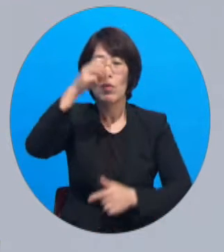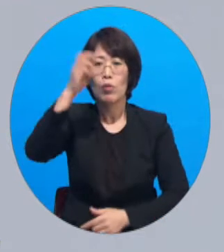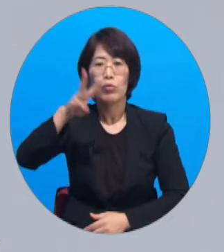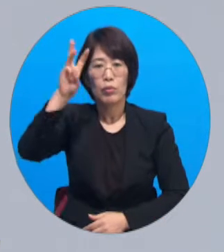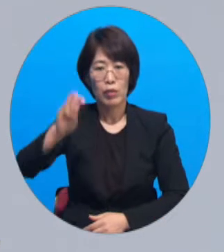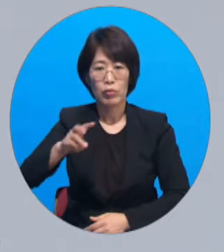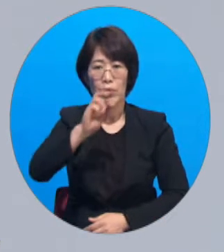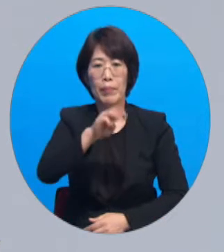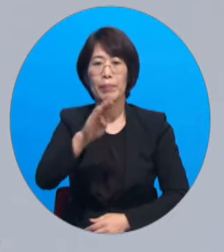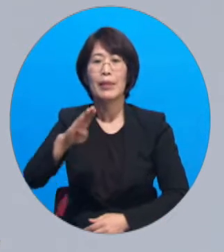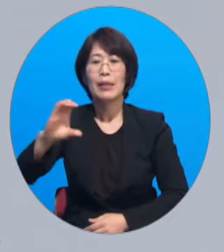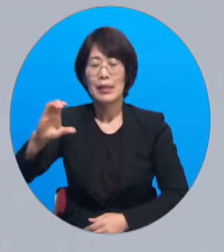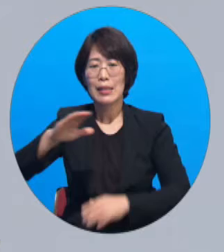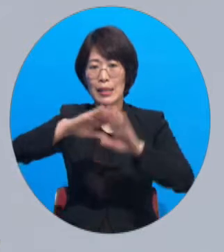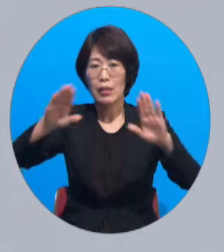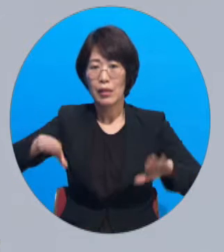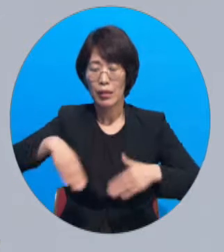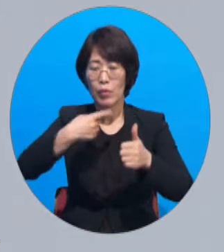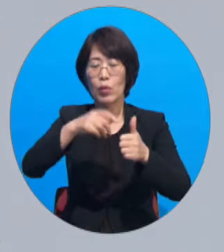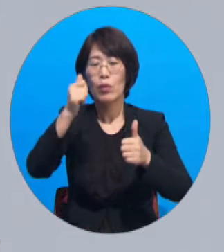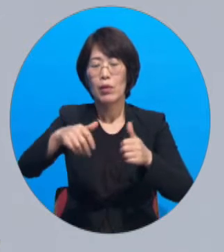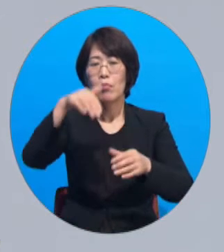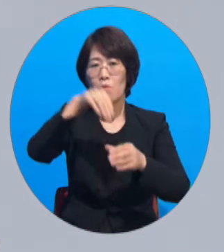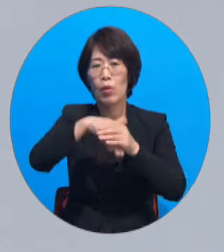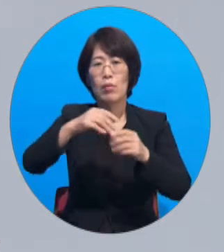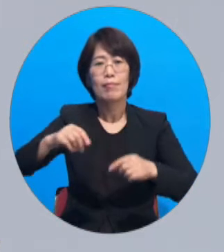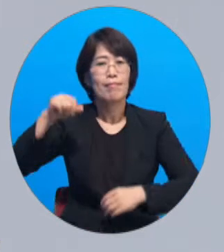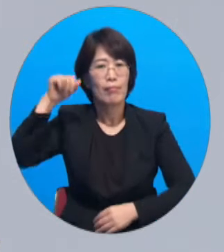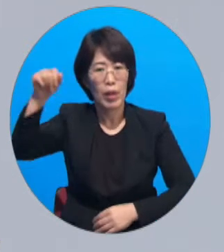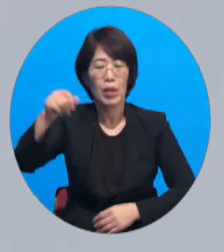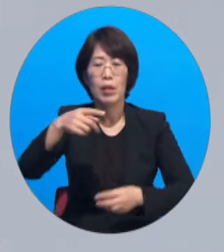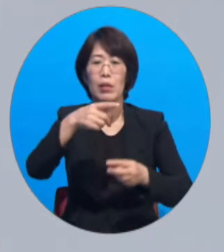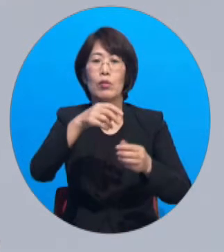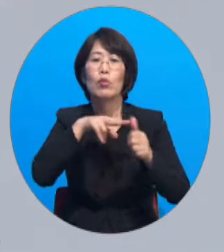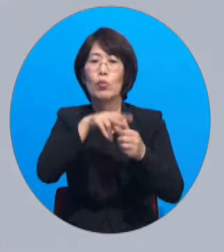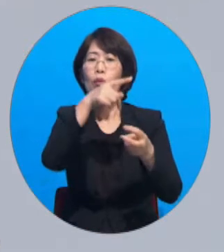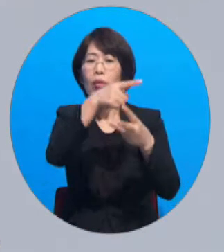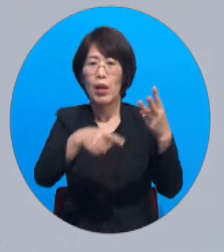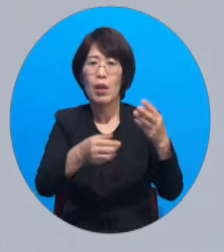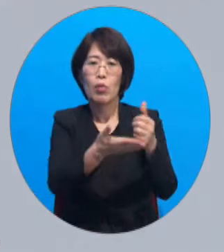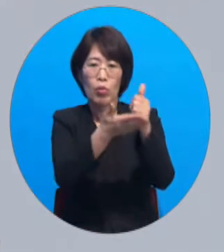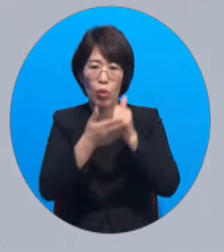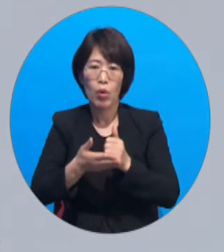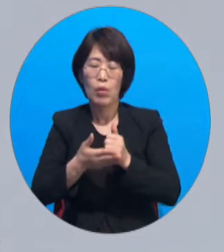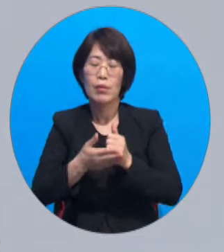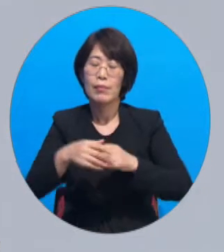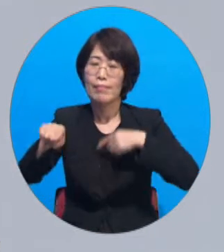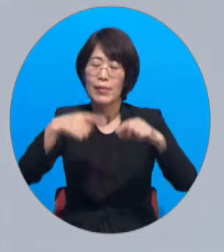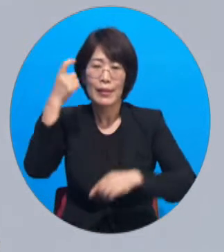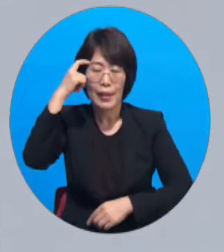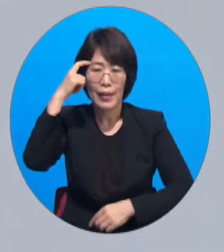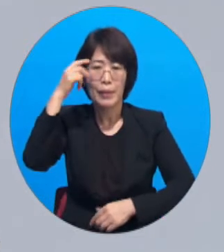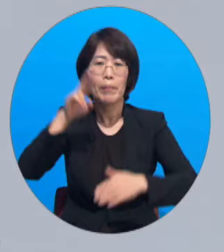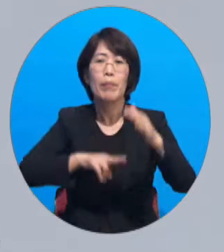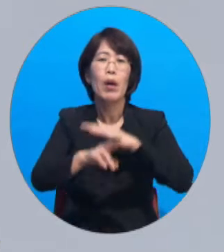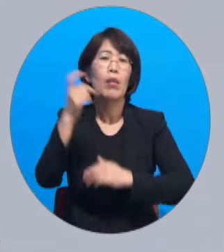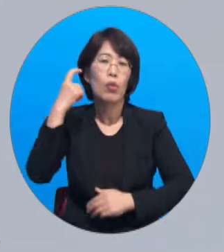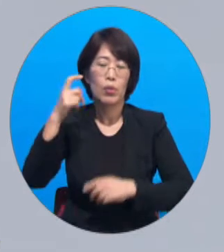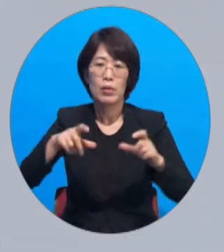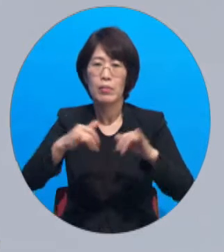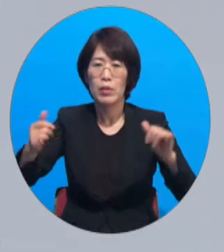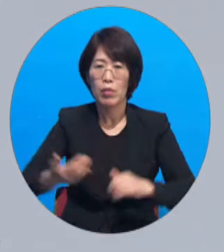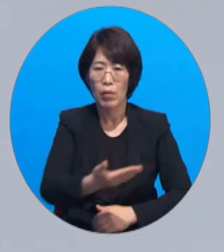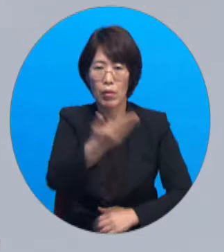가 전라남도 교육감 선거에 출마한 후보 세 군을 초청해 비전과 정비를 들어보고 유권자 여러분의